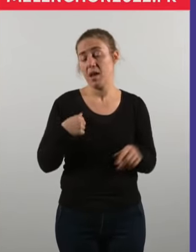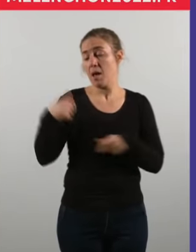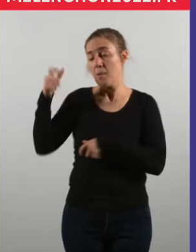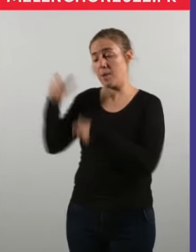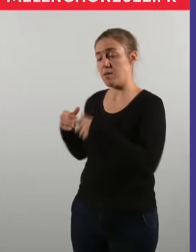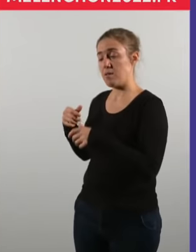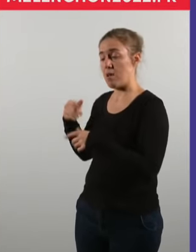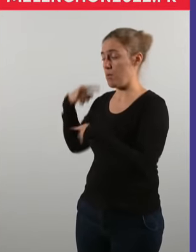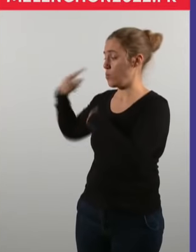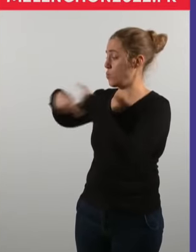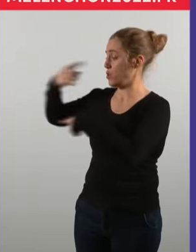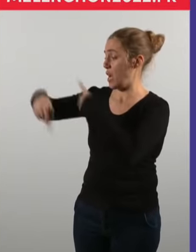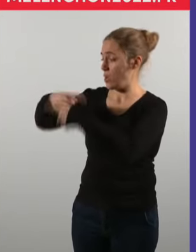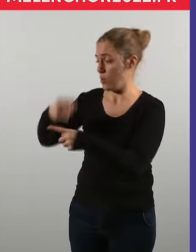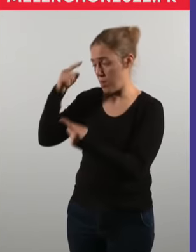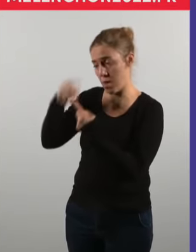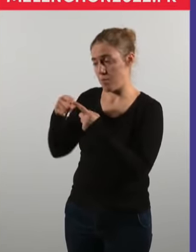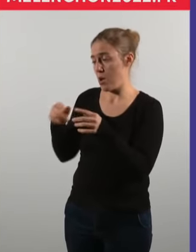Javel.